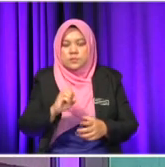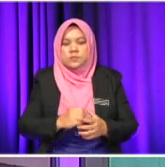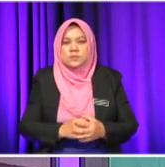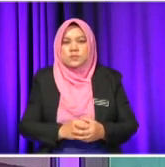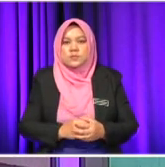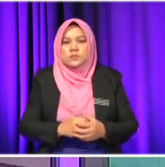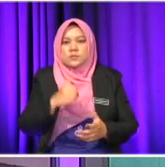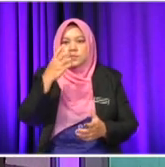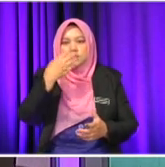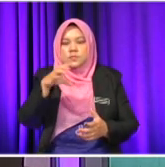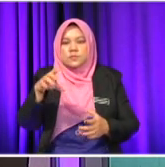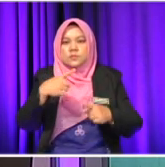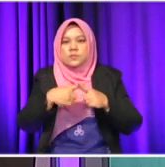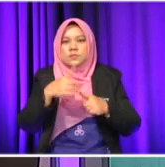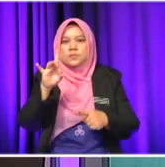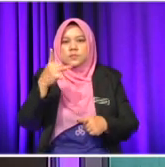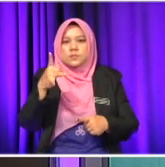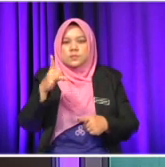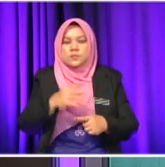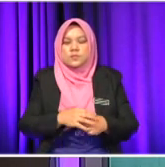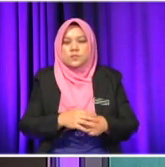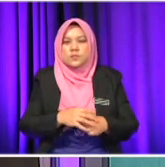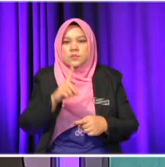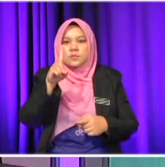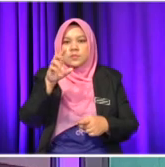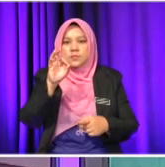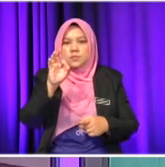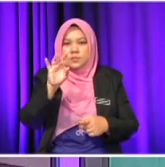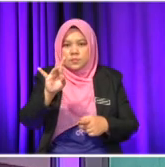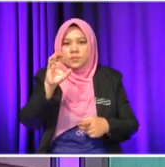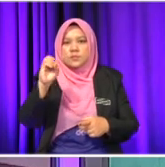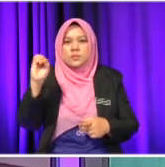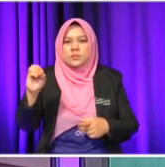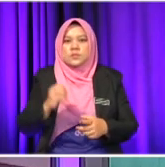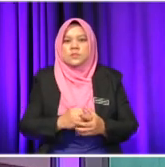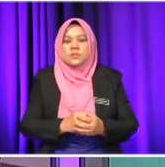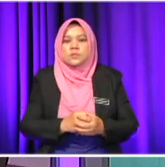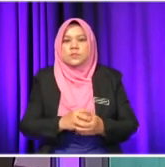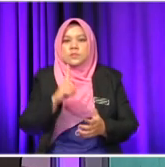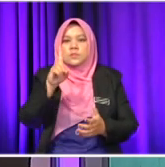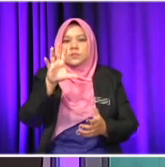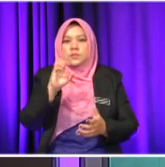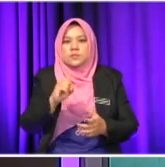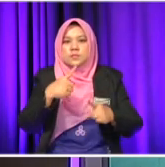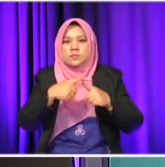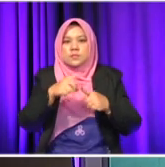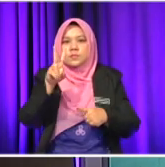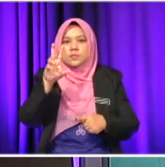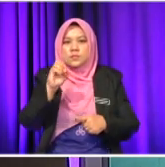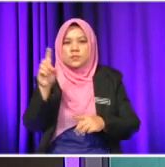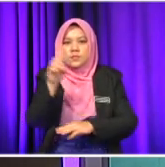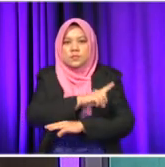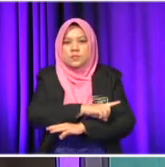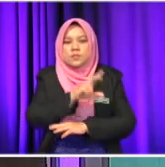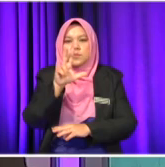eee 100 dalam 18 kamu akan dapat 1800 dan 1150 kali dengan 20 hari kamu akan